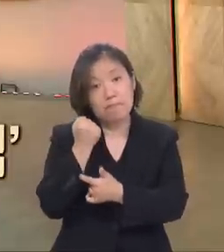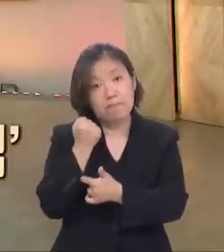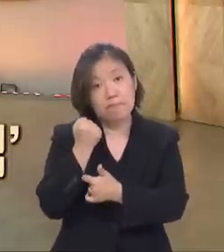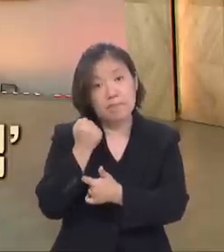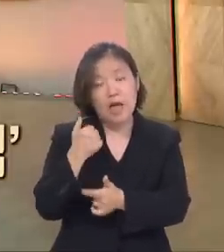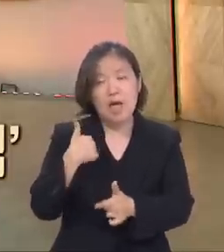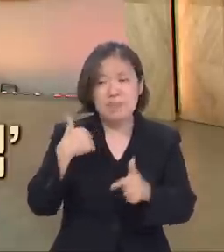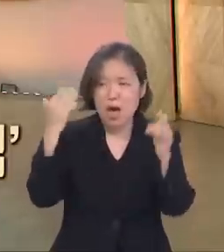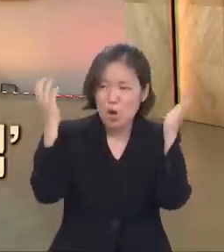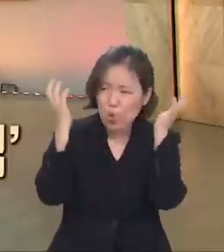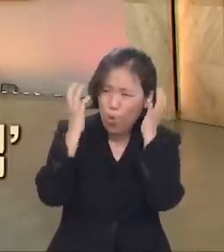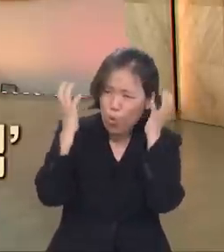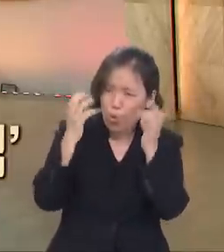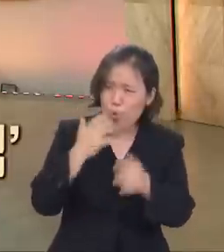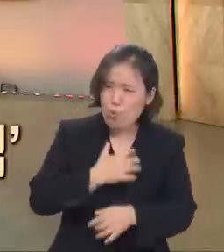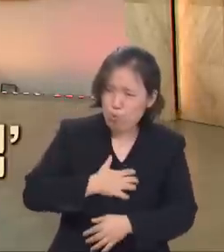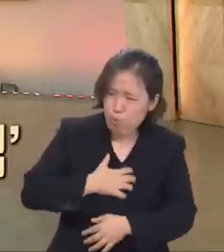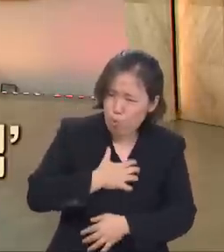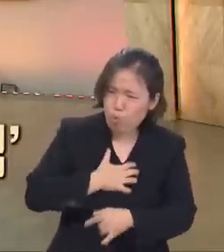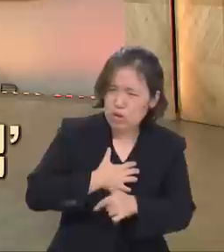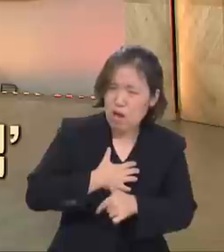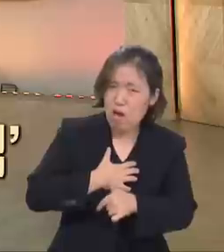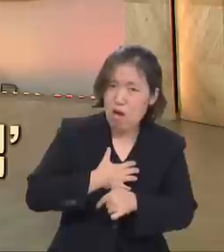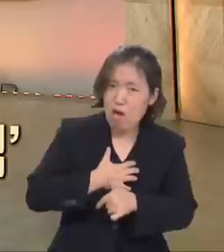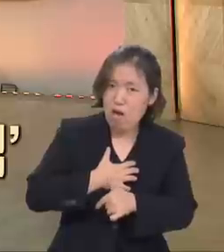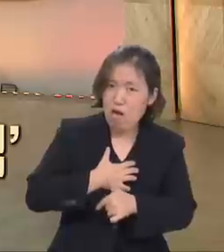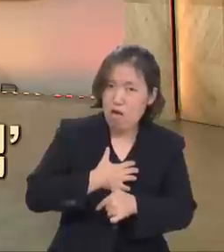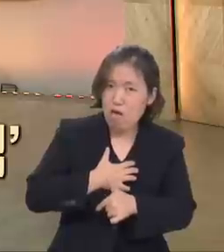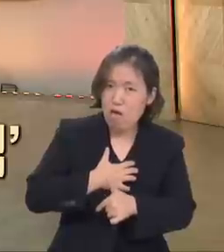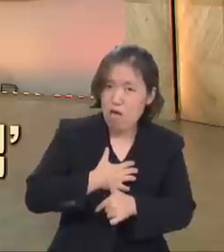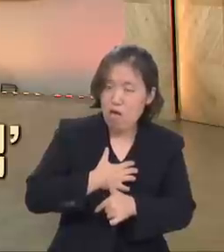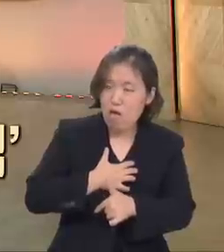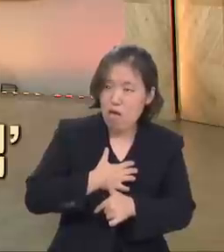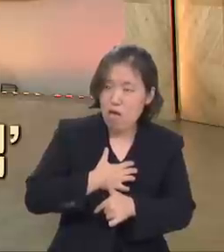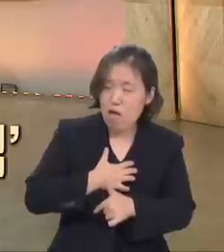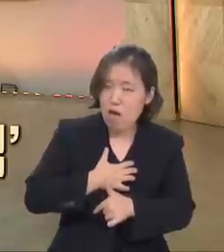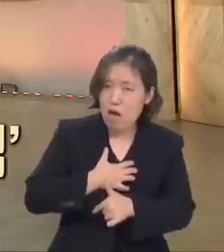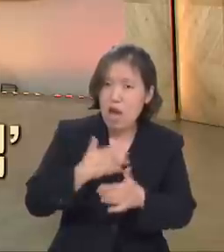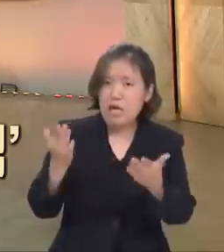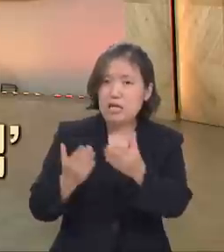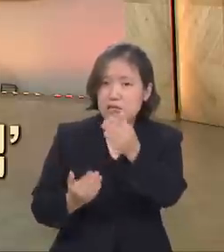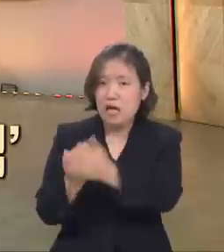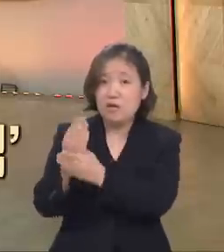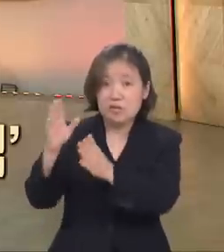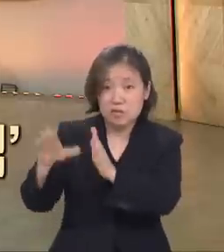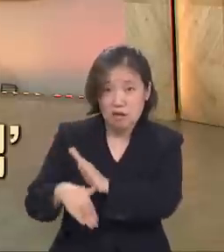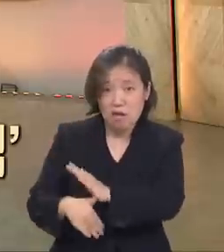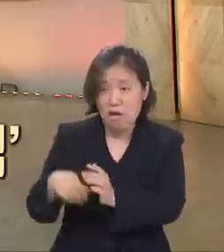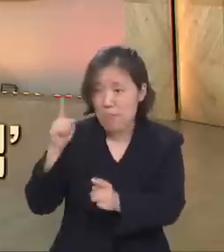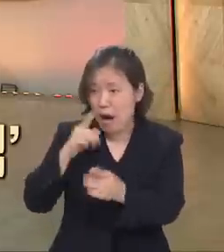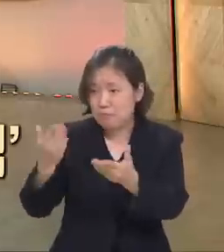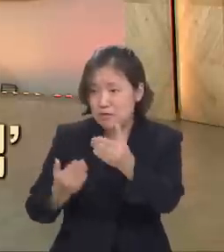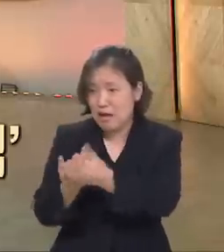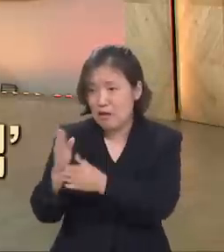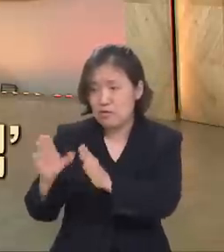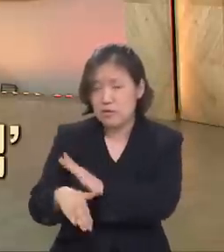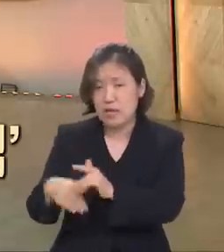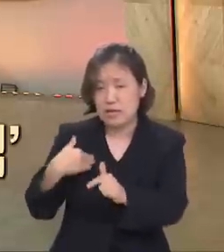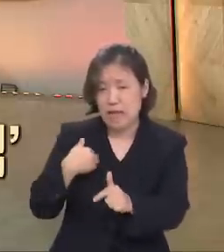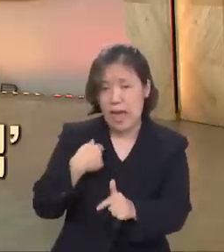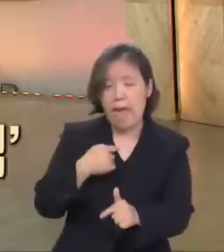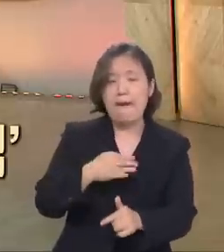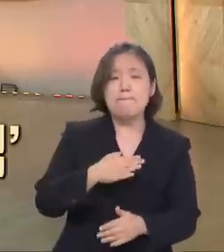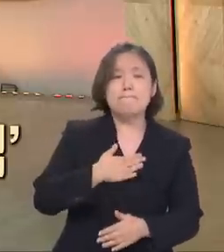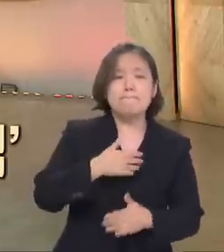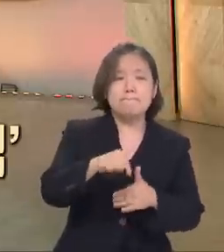내 고통과 역병과 고난을 그 속에 닥쳤을 때 스스로 그 마음을 다스릴 수